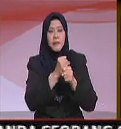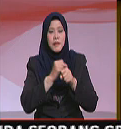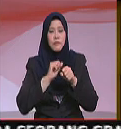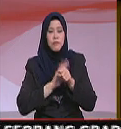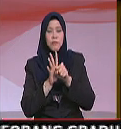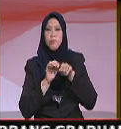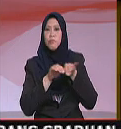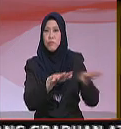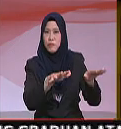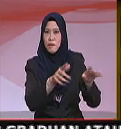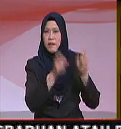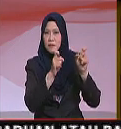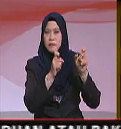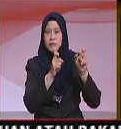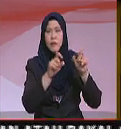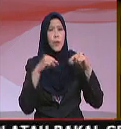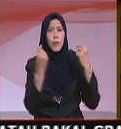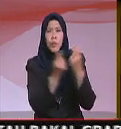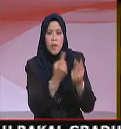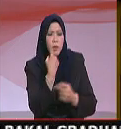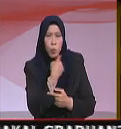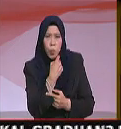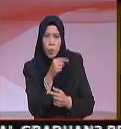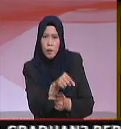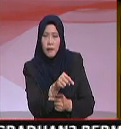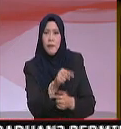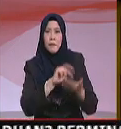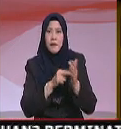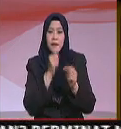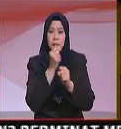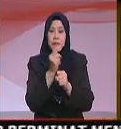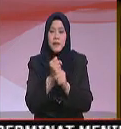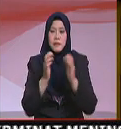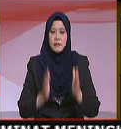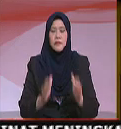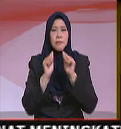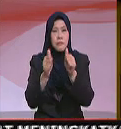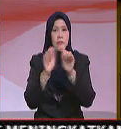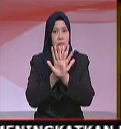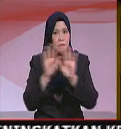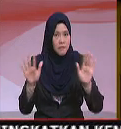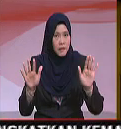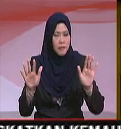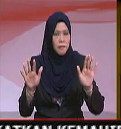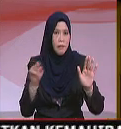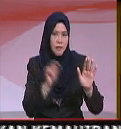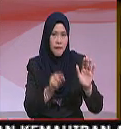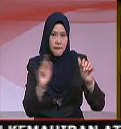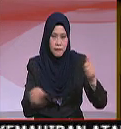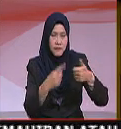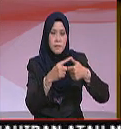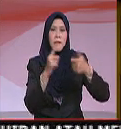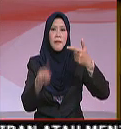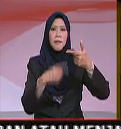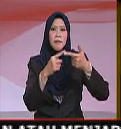COVID-19. Kumpulan berisiko tinggi ini termasuk petugas-petugas barisan hadapan, warga